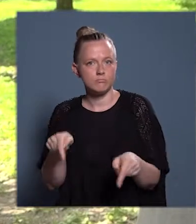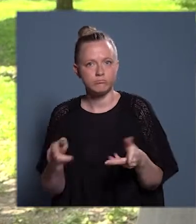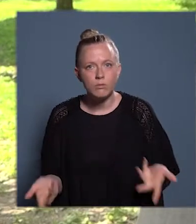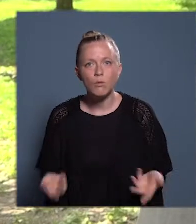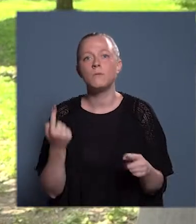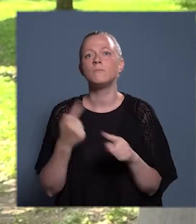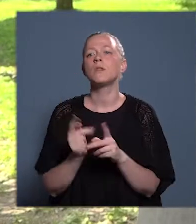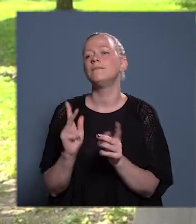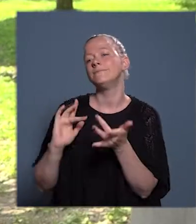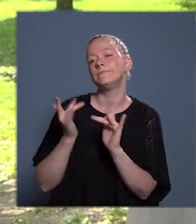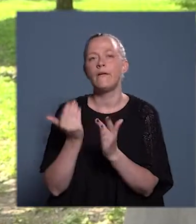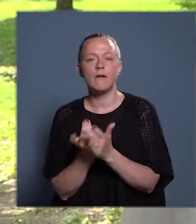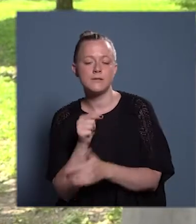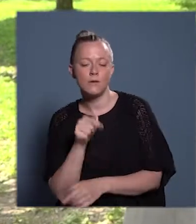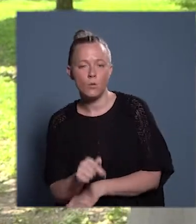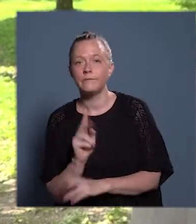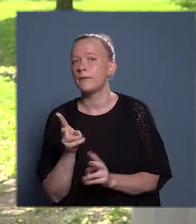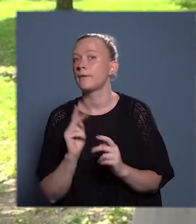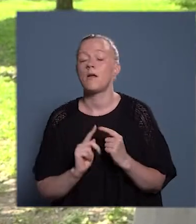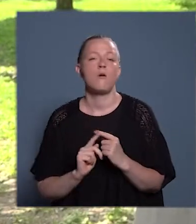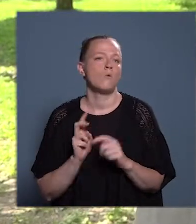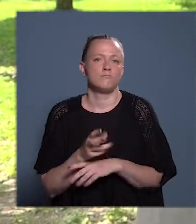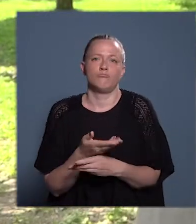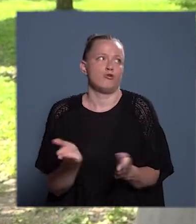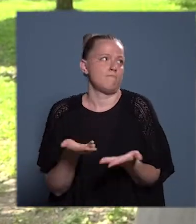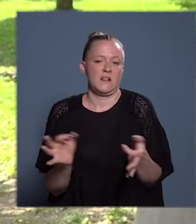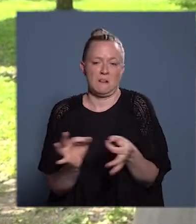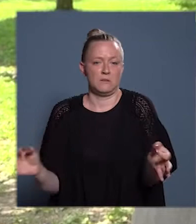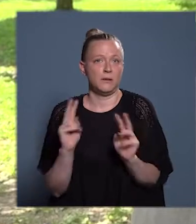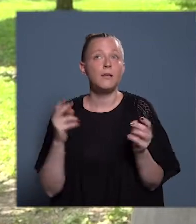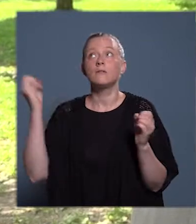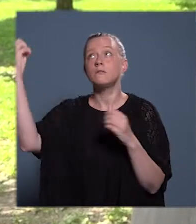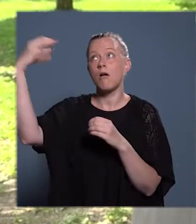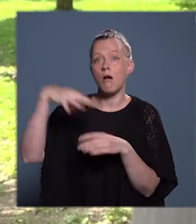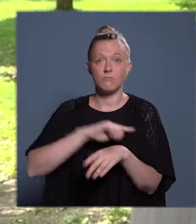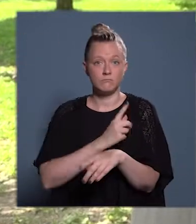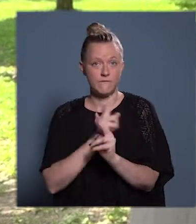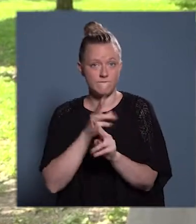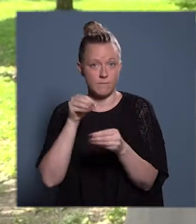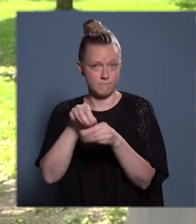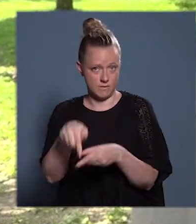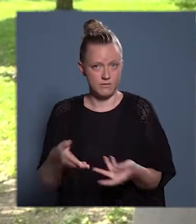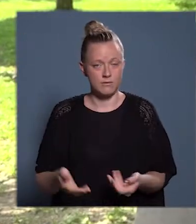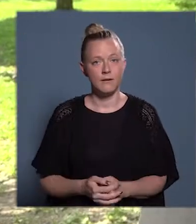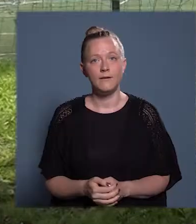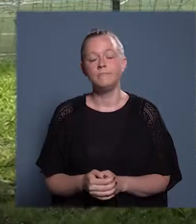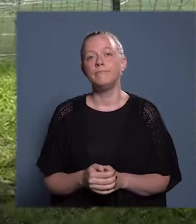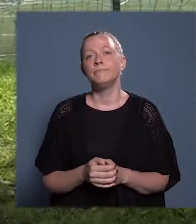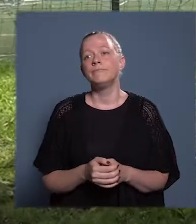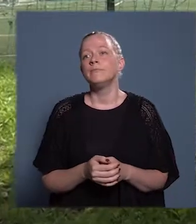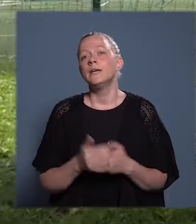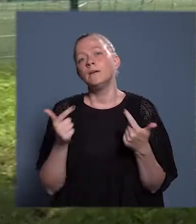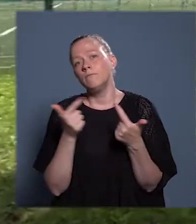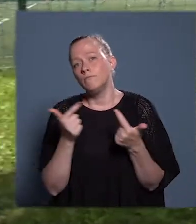lehet internetezni, nem kell hozzá különösebben semmi vezeték, mert napelemről működik az egész. Egy ilyen